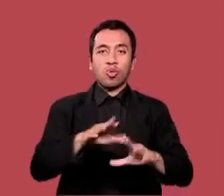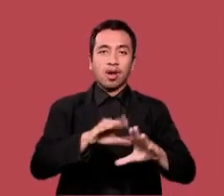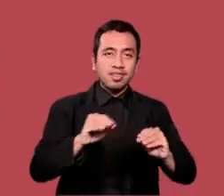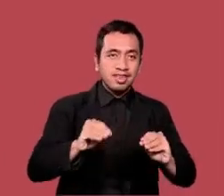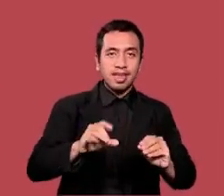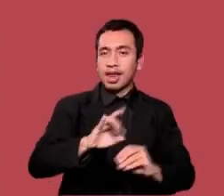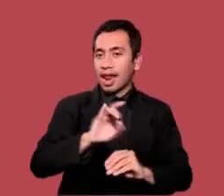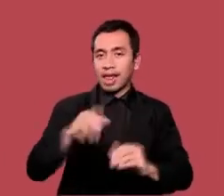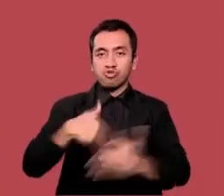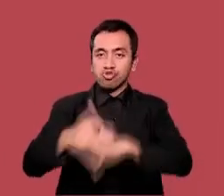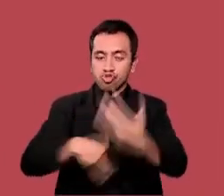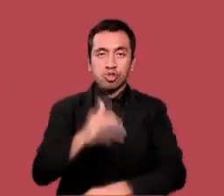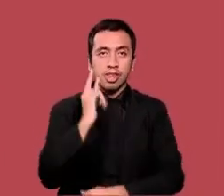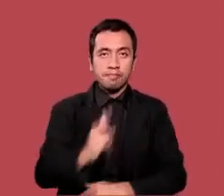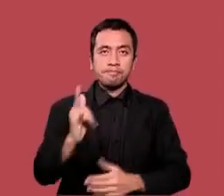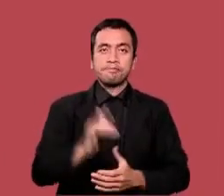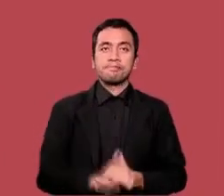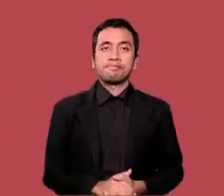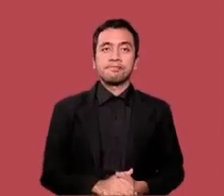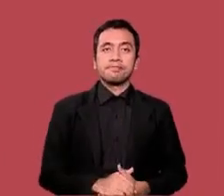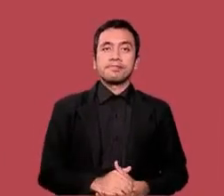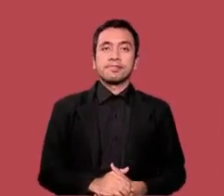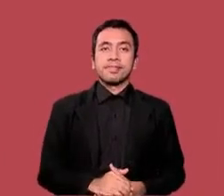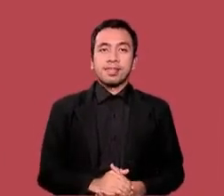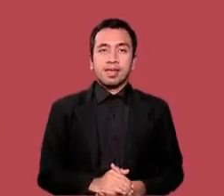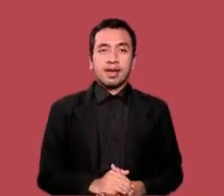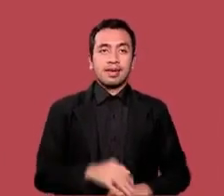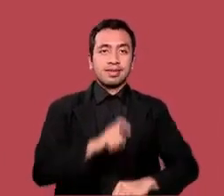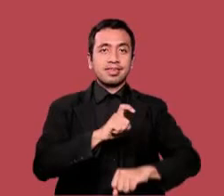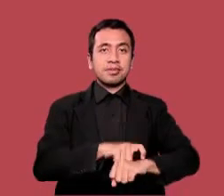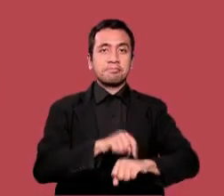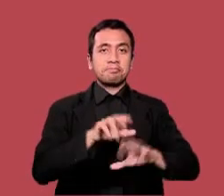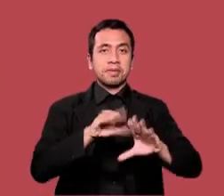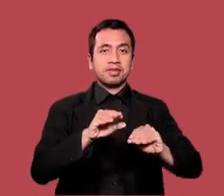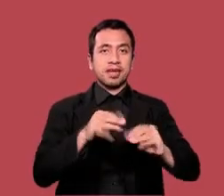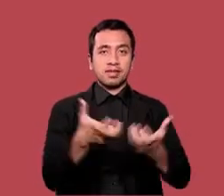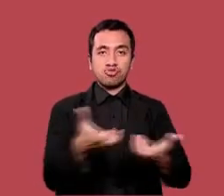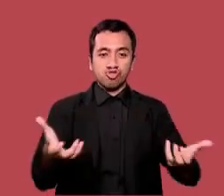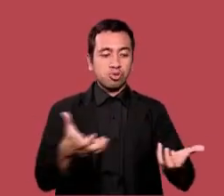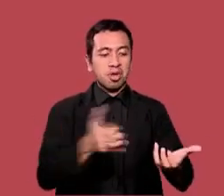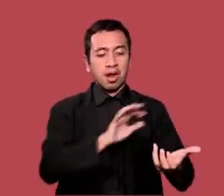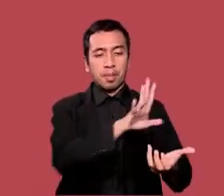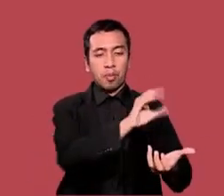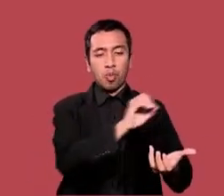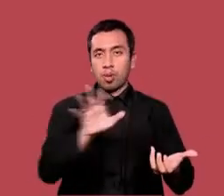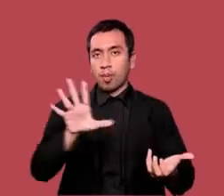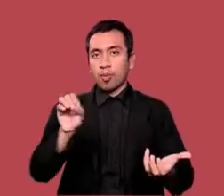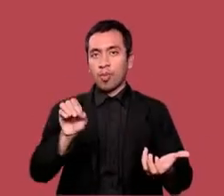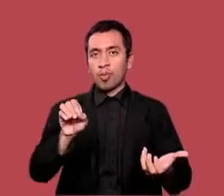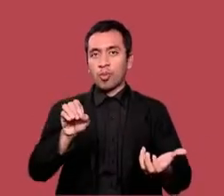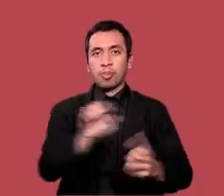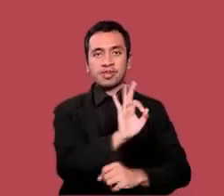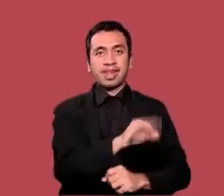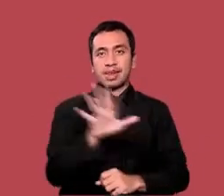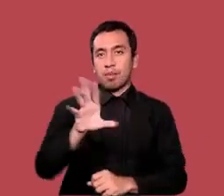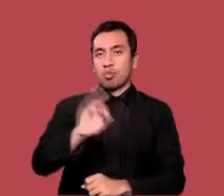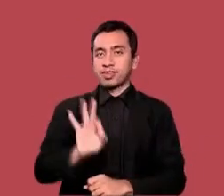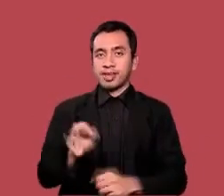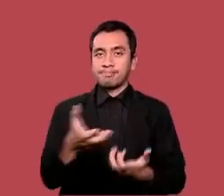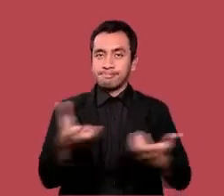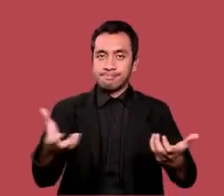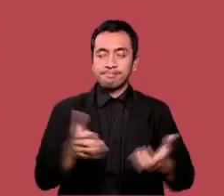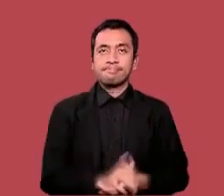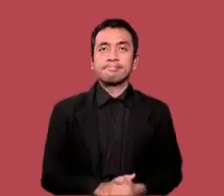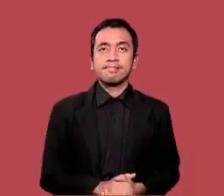yang bekerja dalam shift diatur secara proporsional mendekati perbandingan 50 banding 50 untuk setiap shift